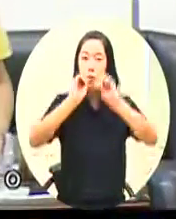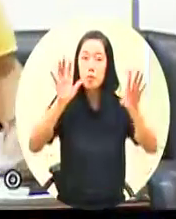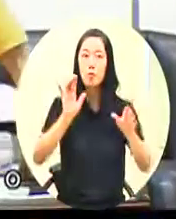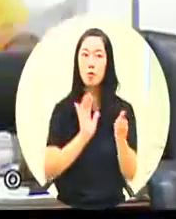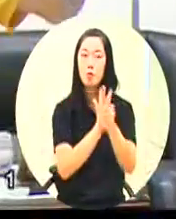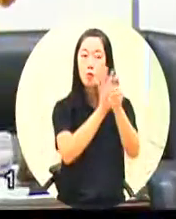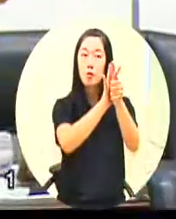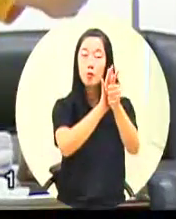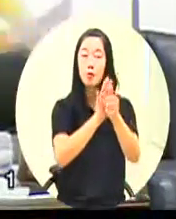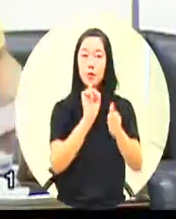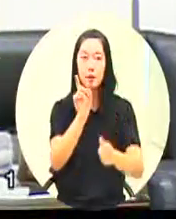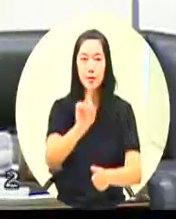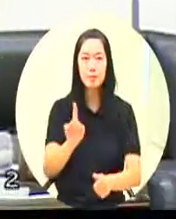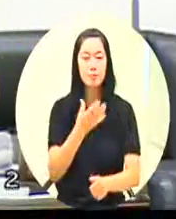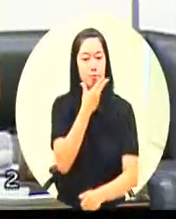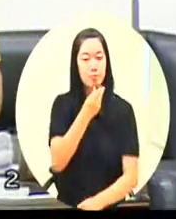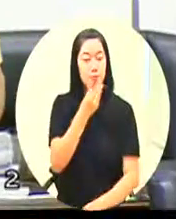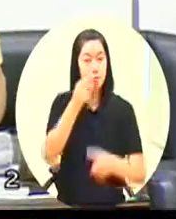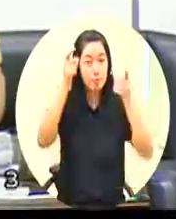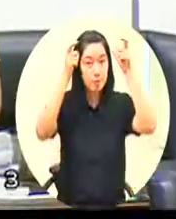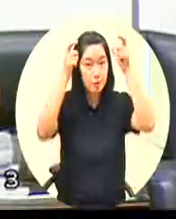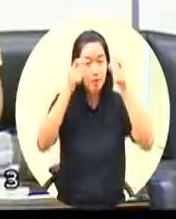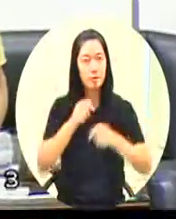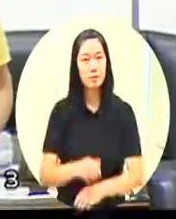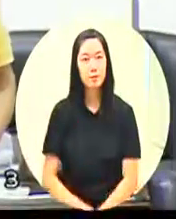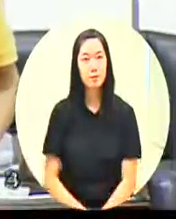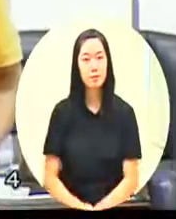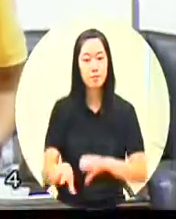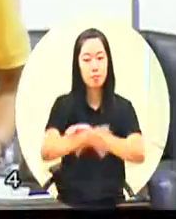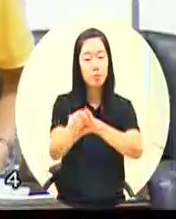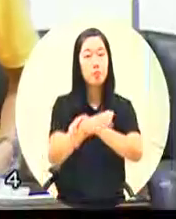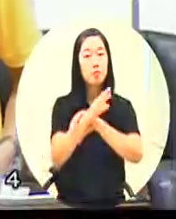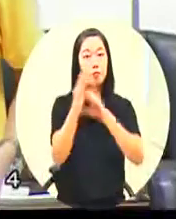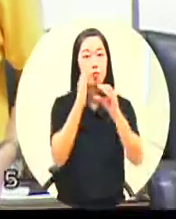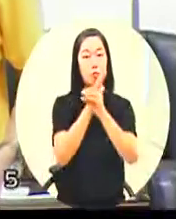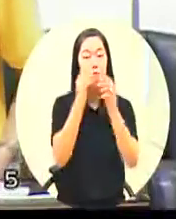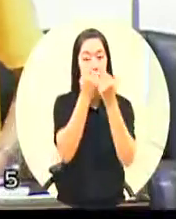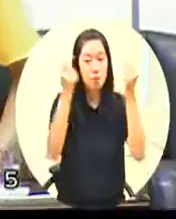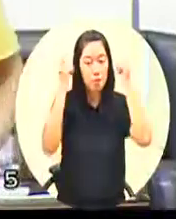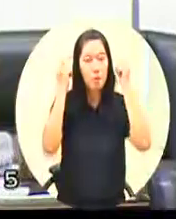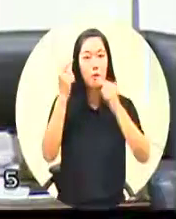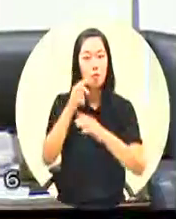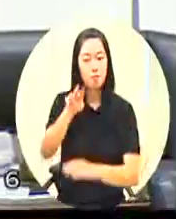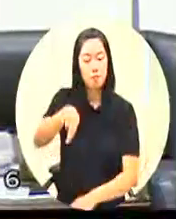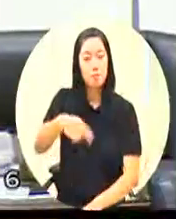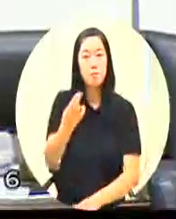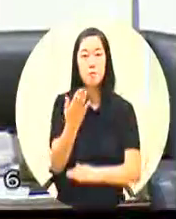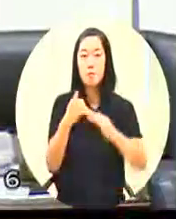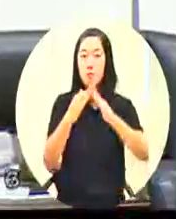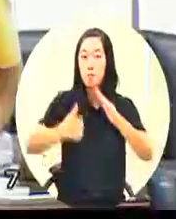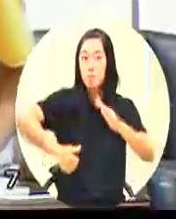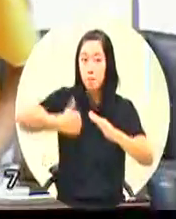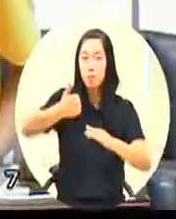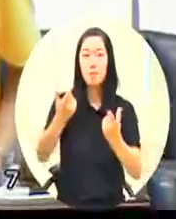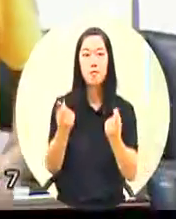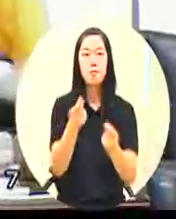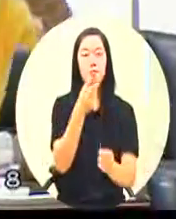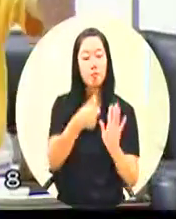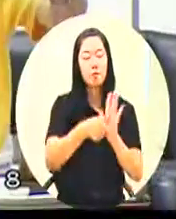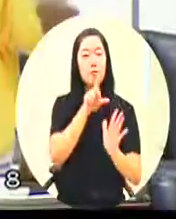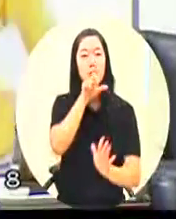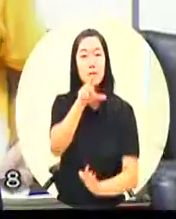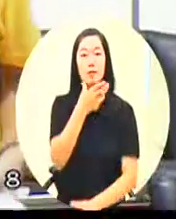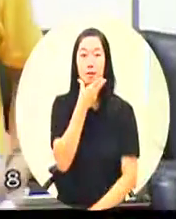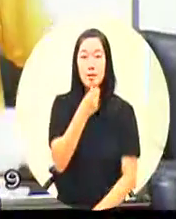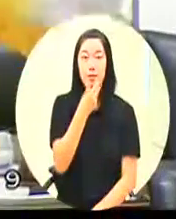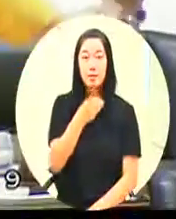销行销的，就是一个幸福的高雄。连空中大学，我们这个刘校长也嘛讲，我们是幸福大学呢，对不对？都